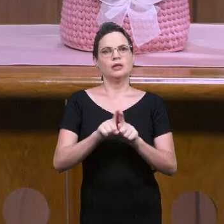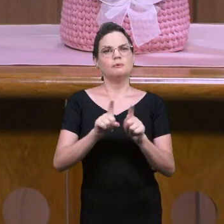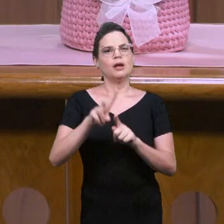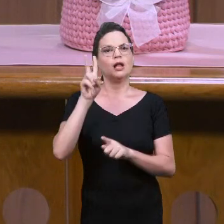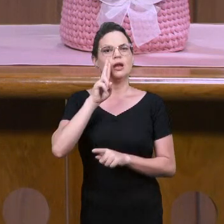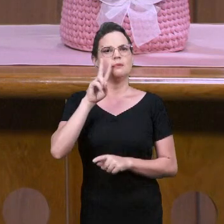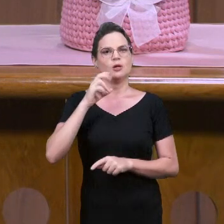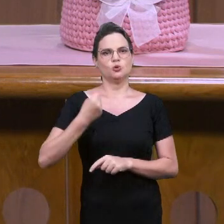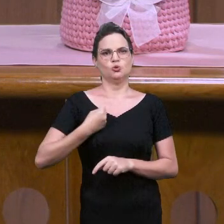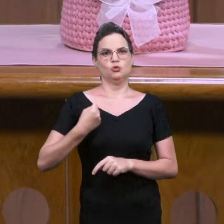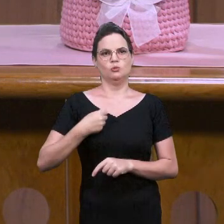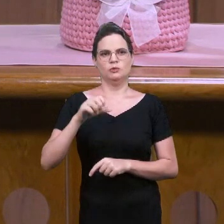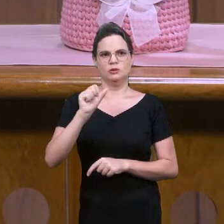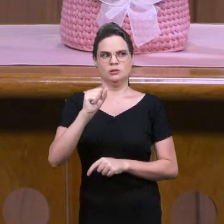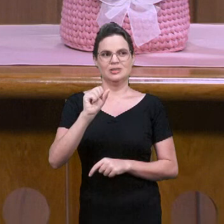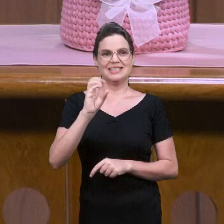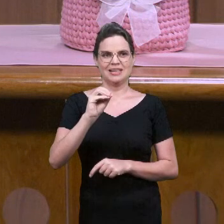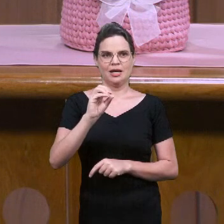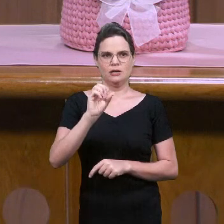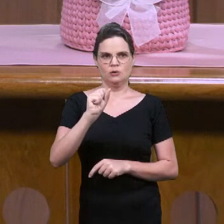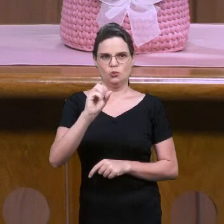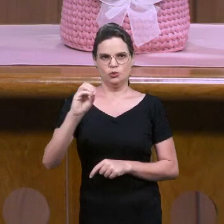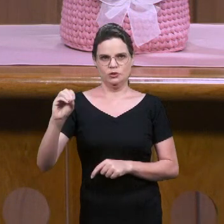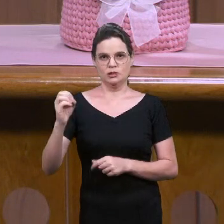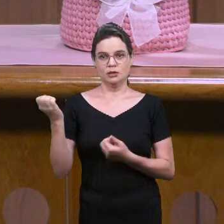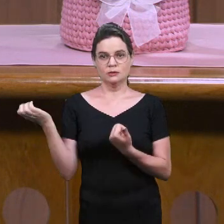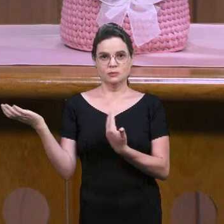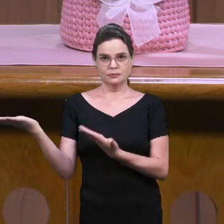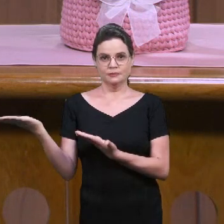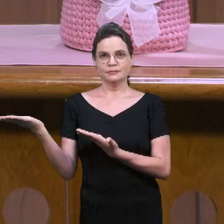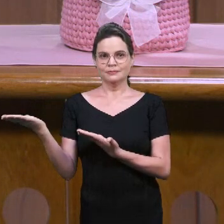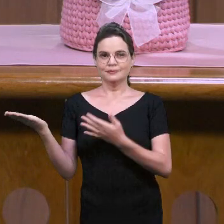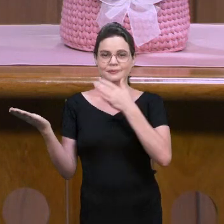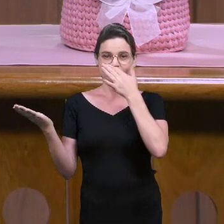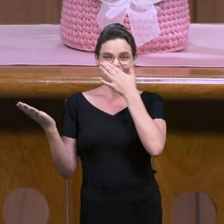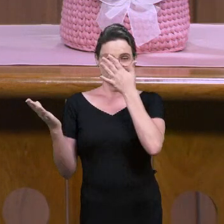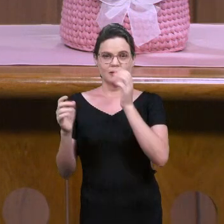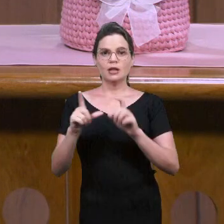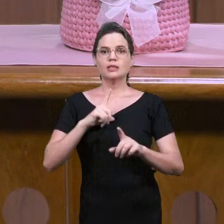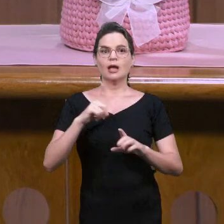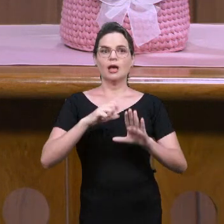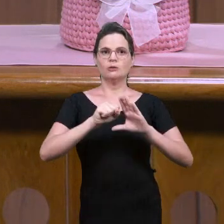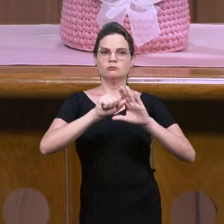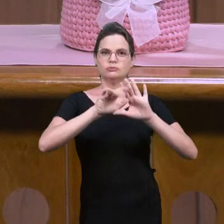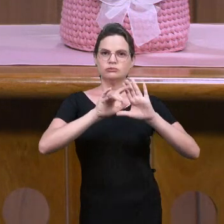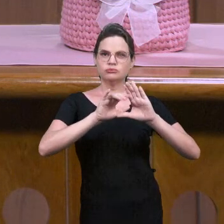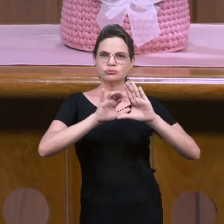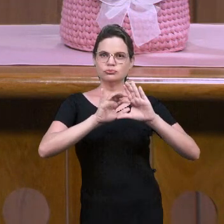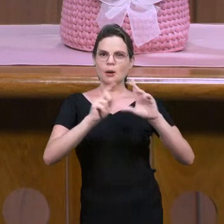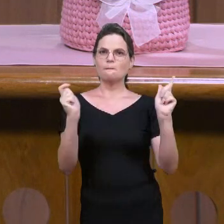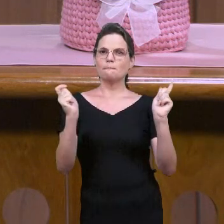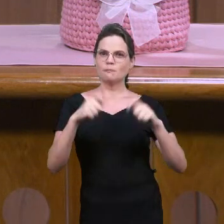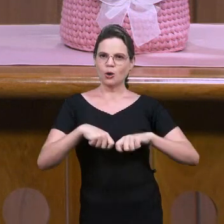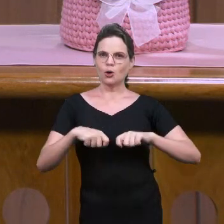notre numéro 0800, voilà le numéro ici, 0800